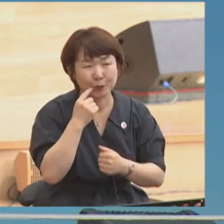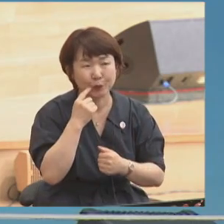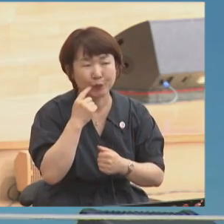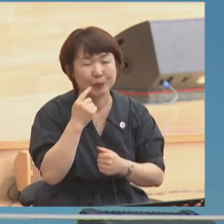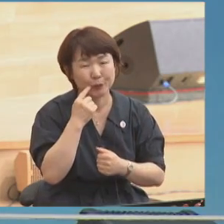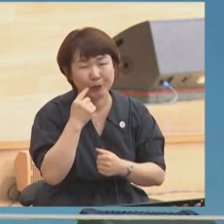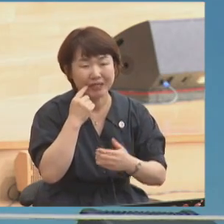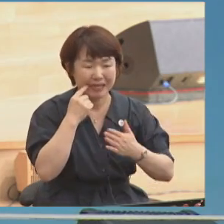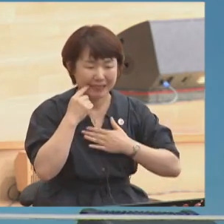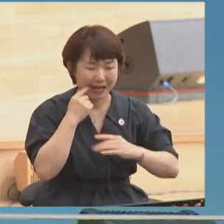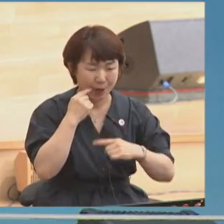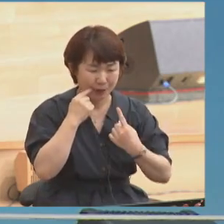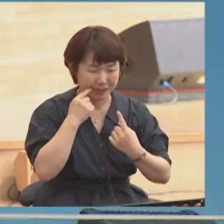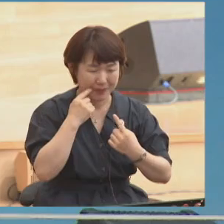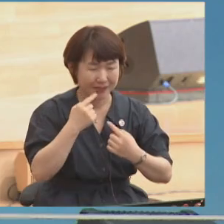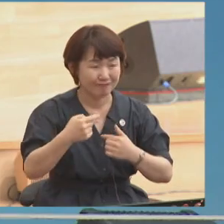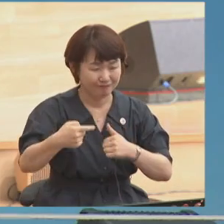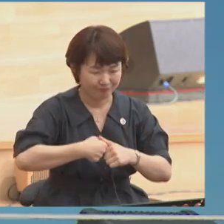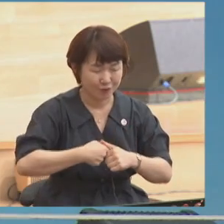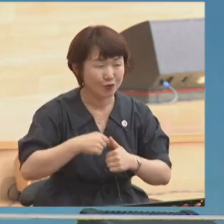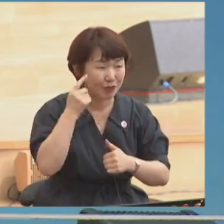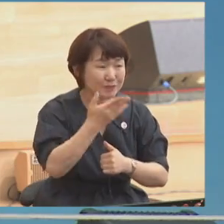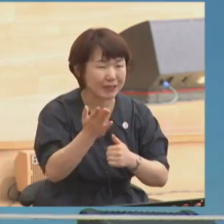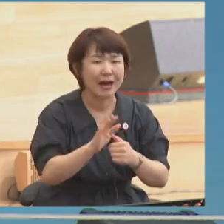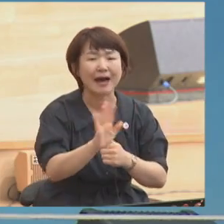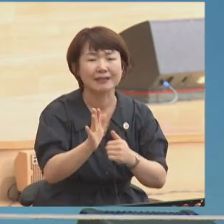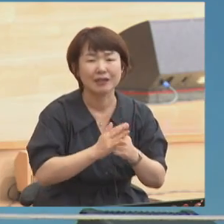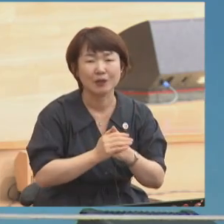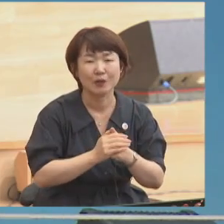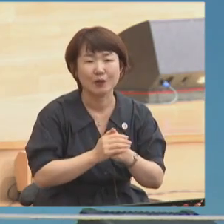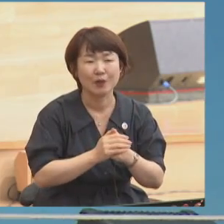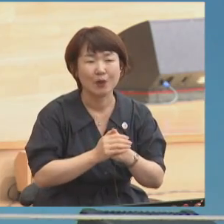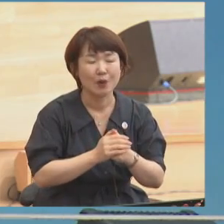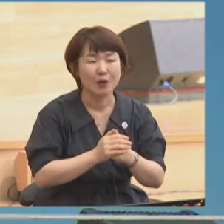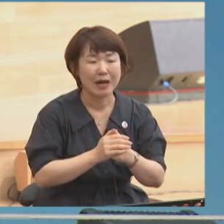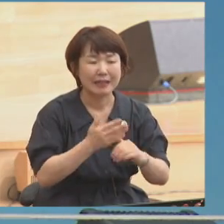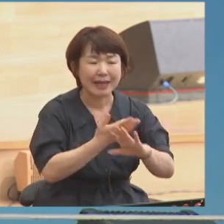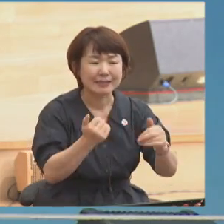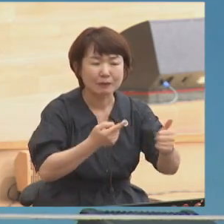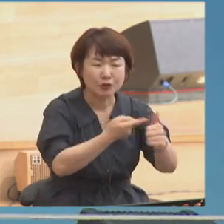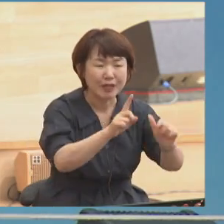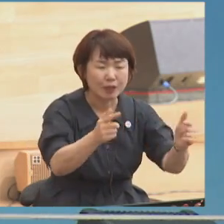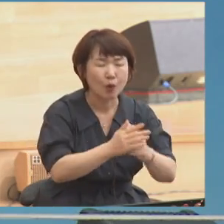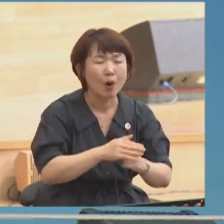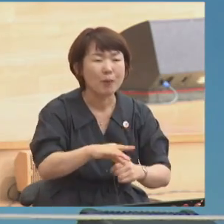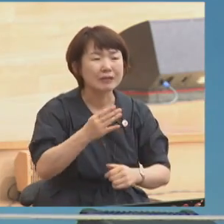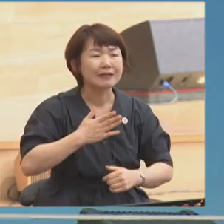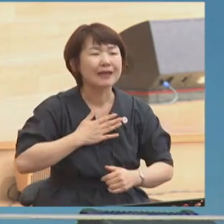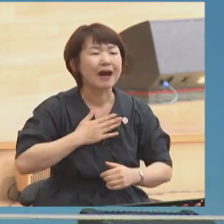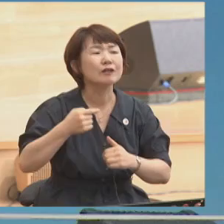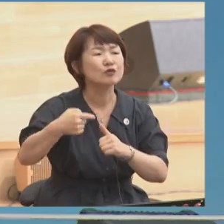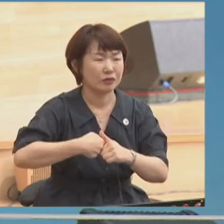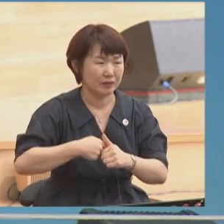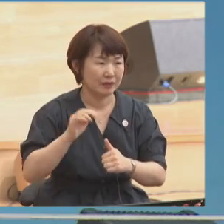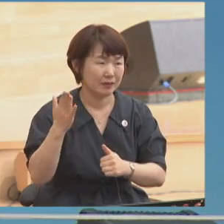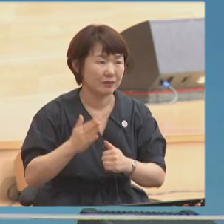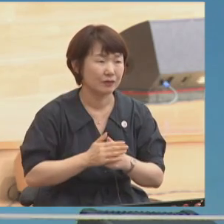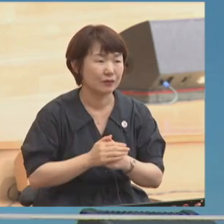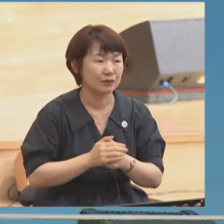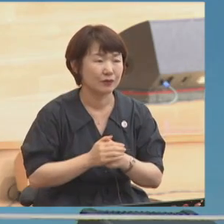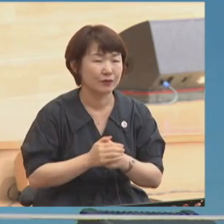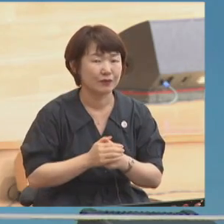남만 죽입니까? 먼저 나를 죽이죠. 나를. 사랑하는 성도